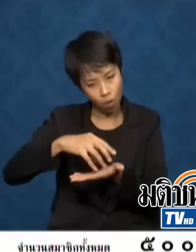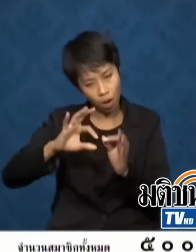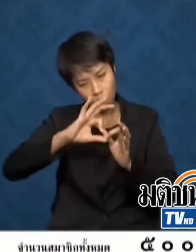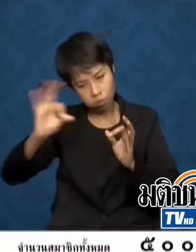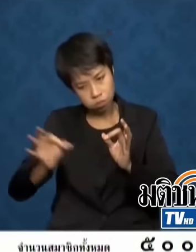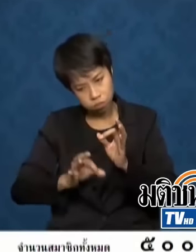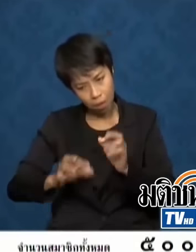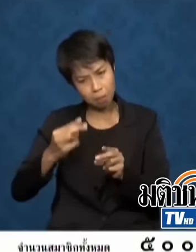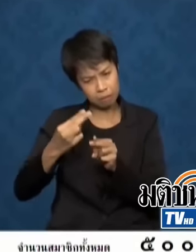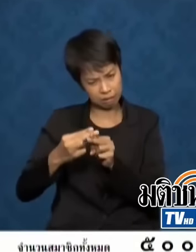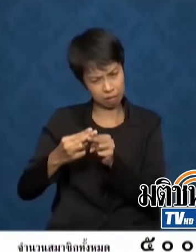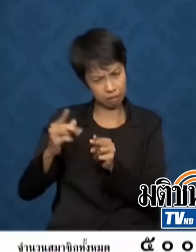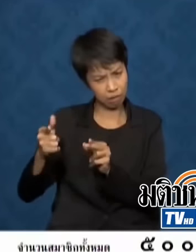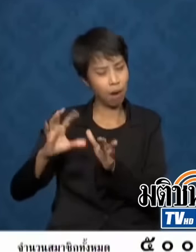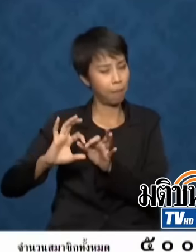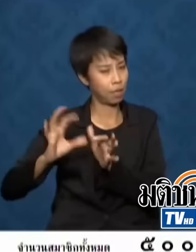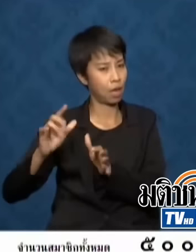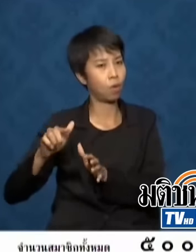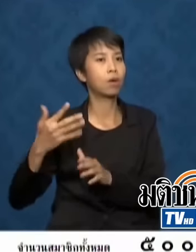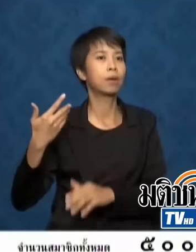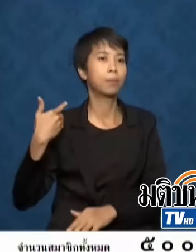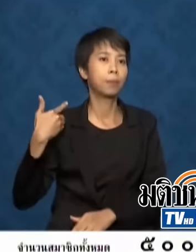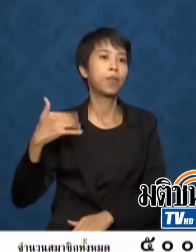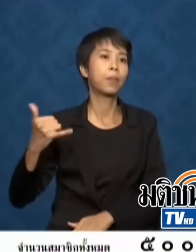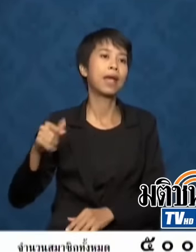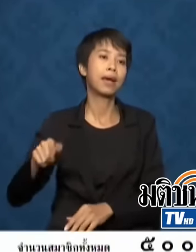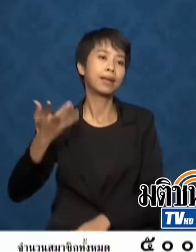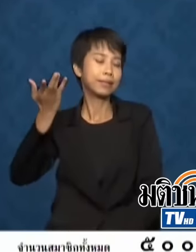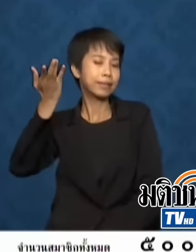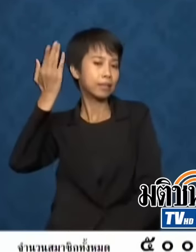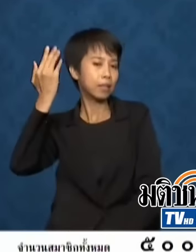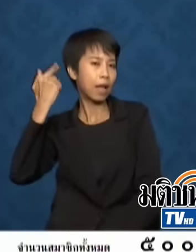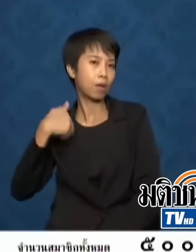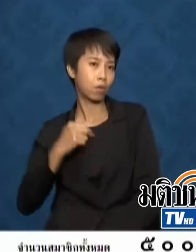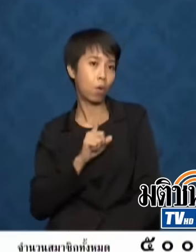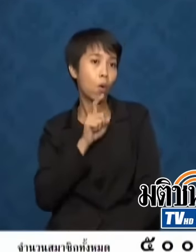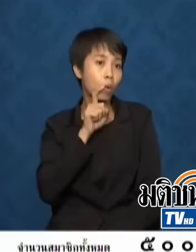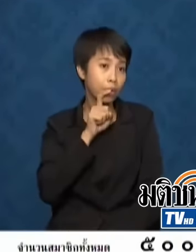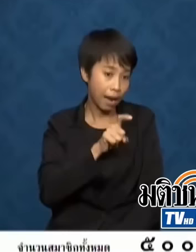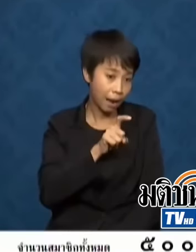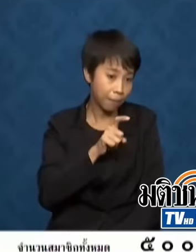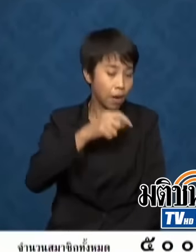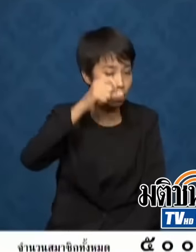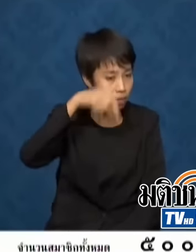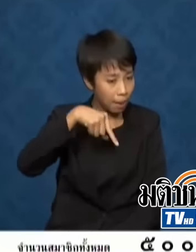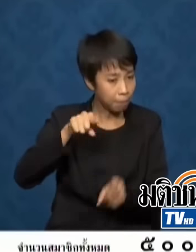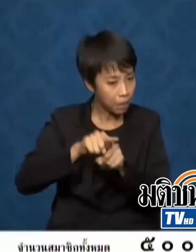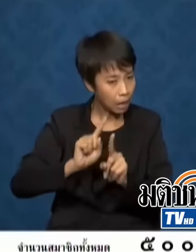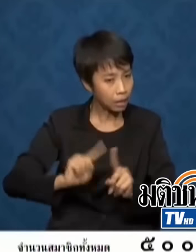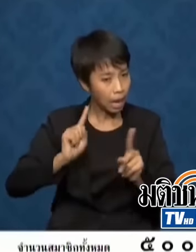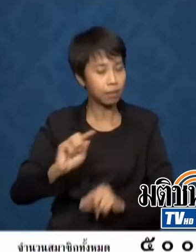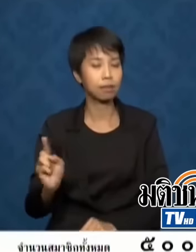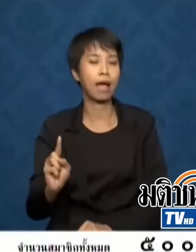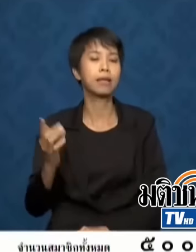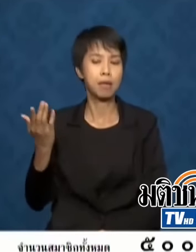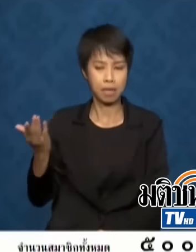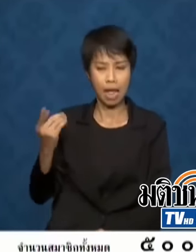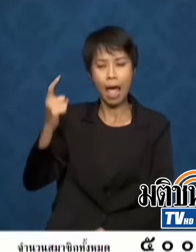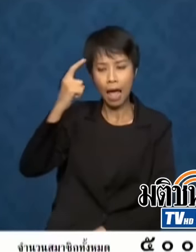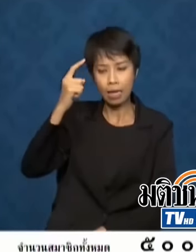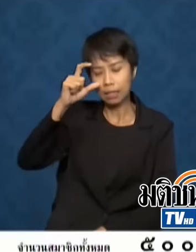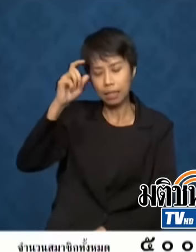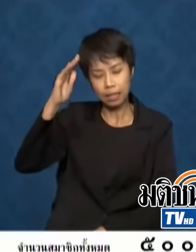ก็ในเรื่องว่าจะซ้ำจากที่เคยกระทู้แล้วหรือไม่อย่างไรขอให้ท่านได้กรุณาคำนึงถึงสิ่ง